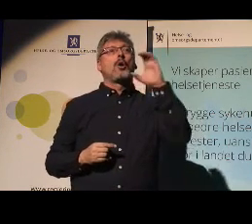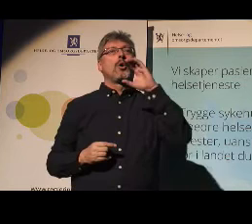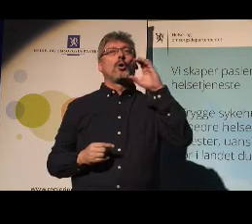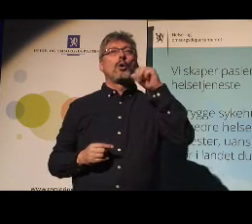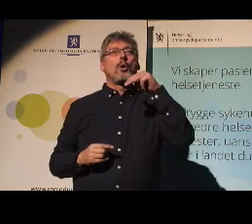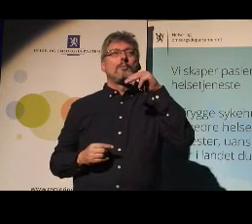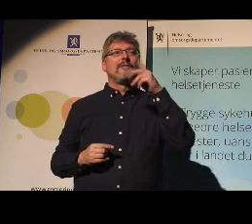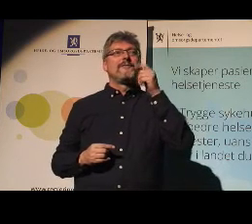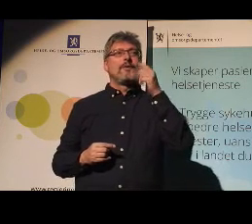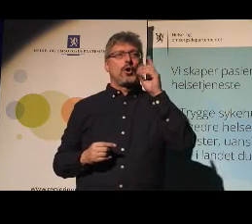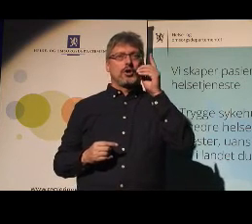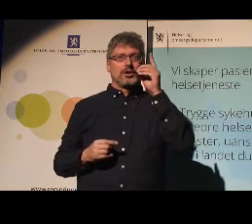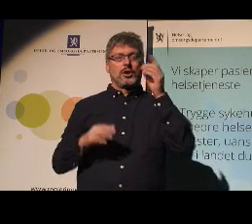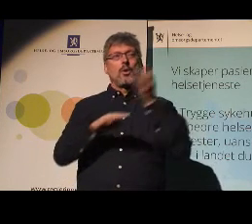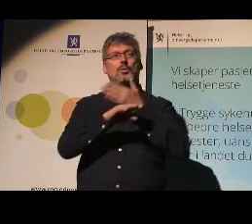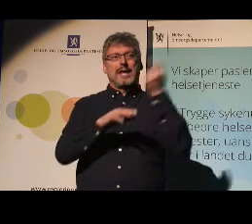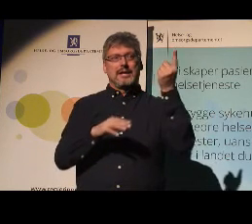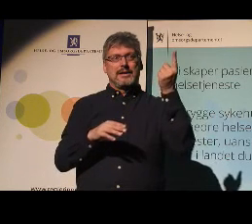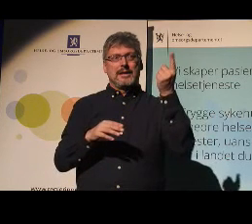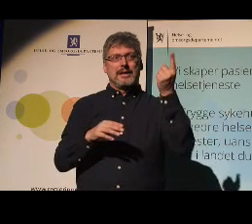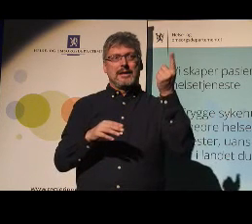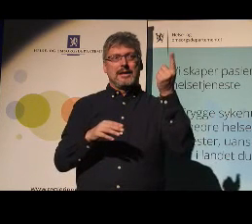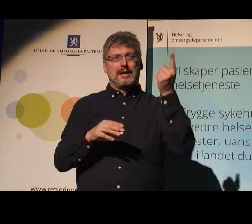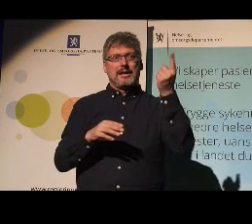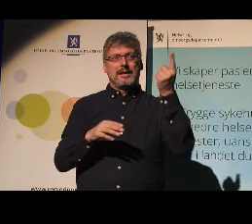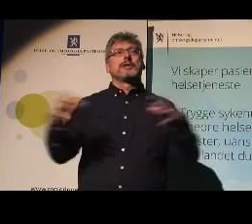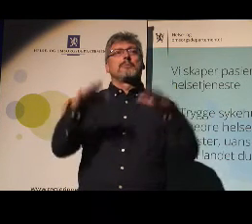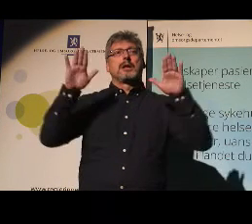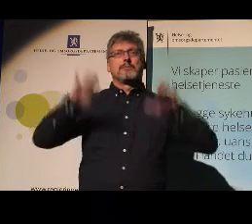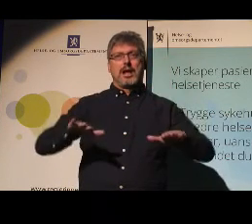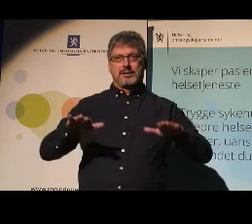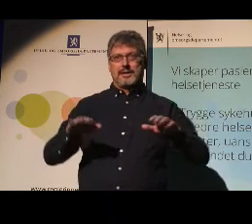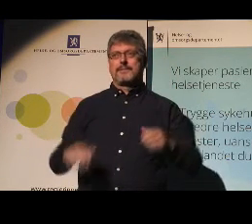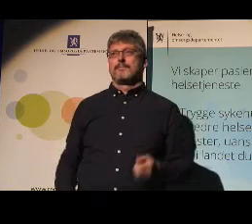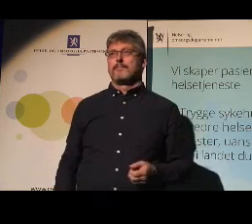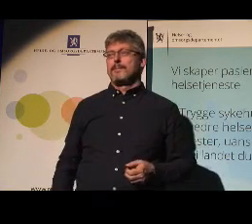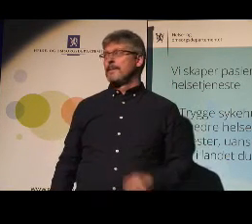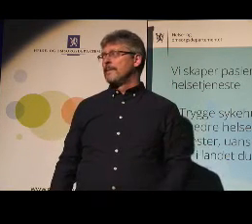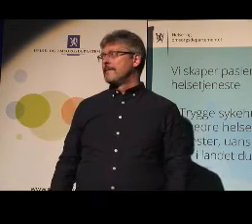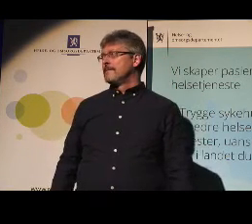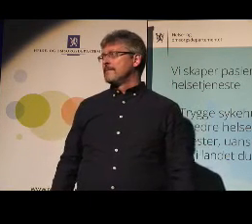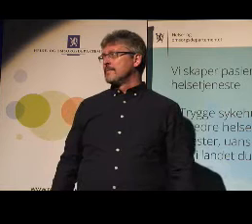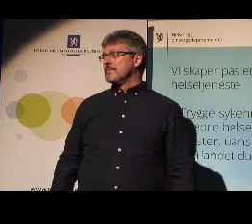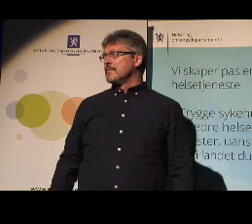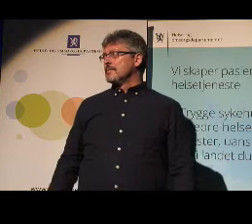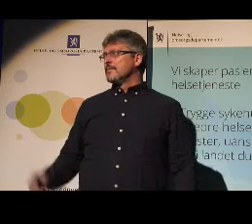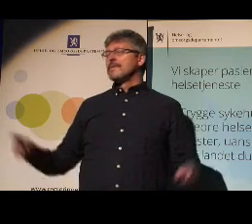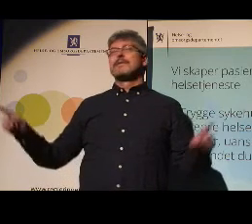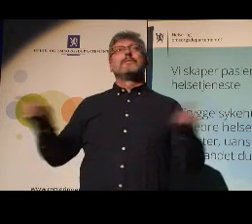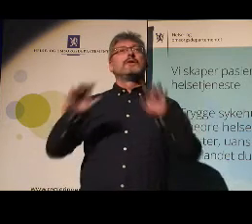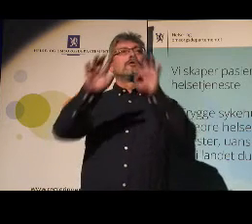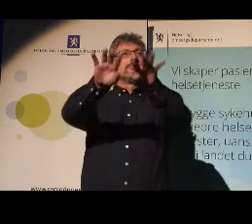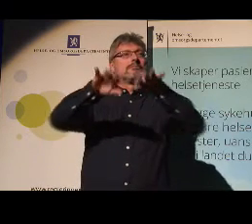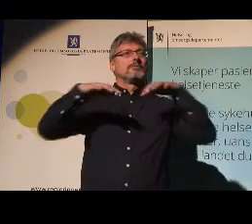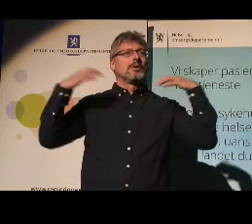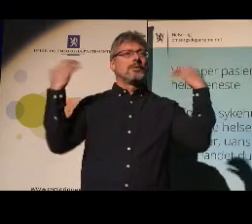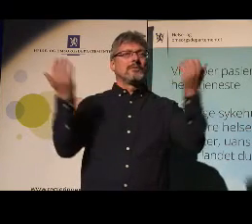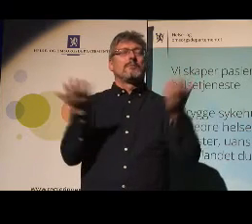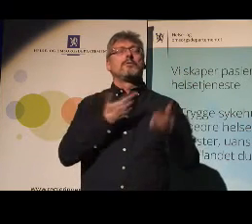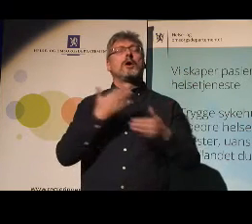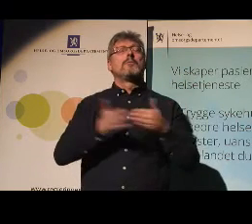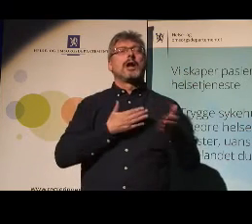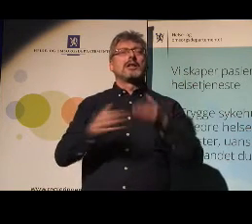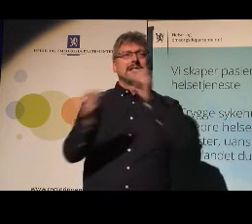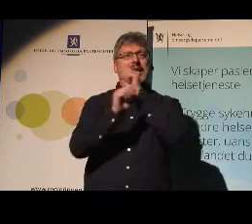på brandsamlingsplassen. Det det som rutinen. Til en sånn konferanse som dette, så det mye praktisk